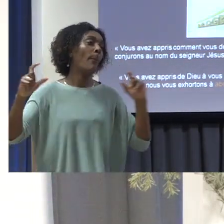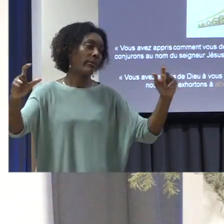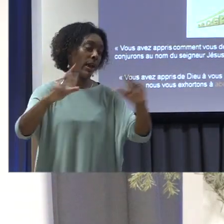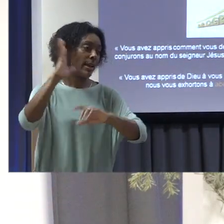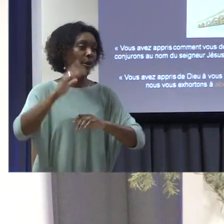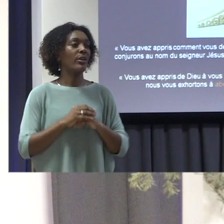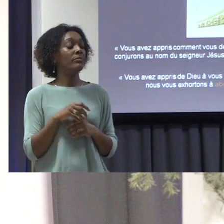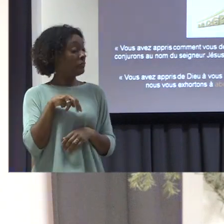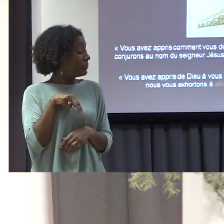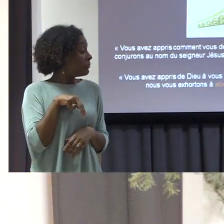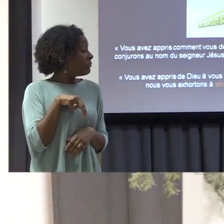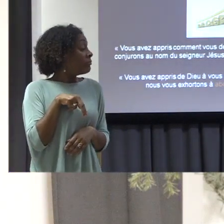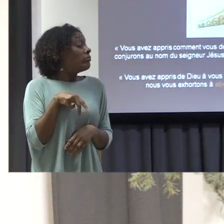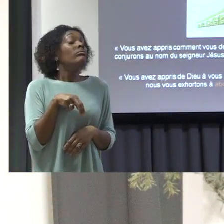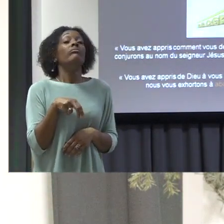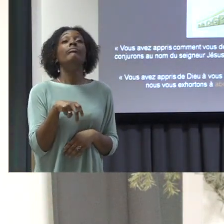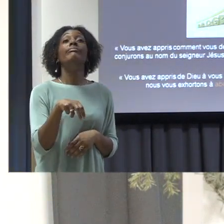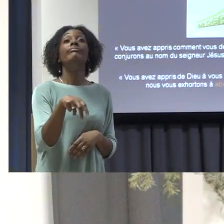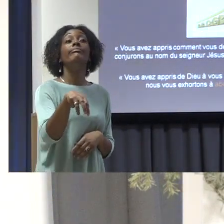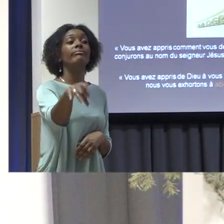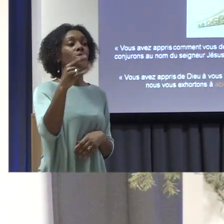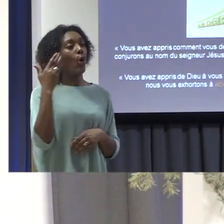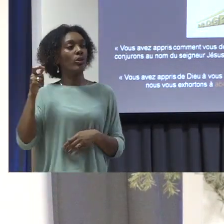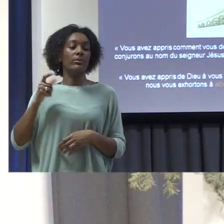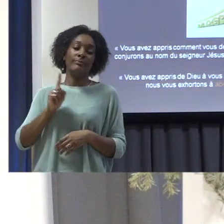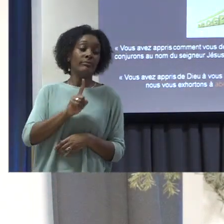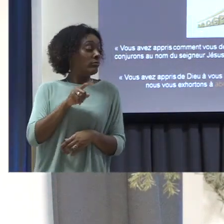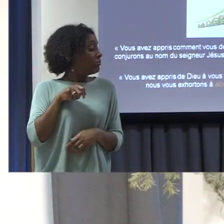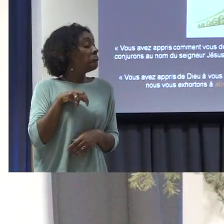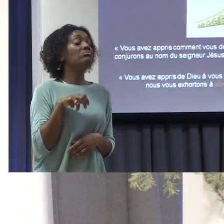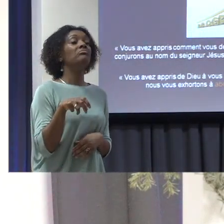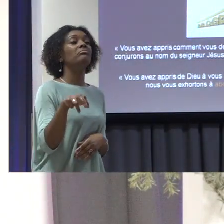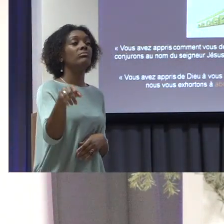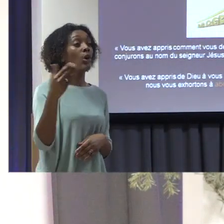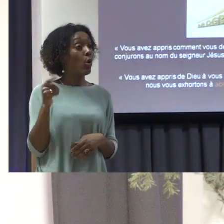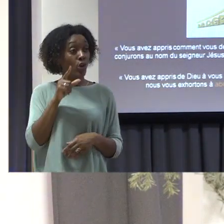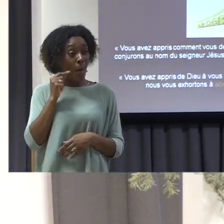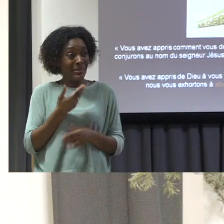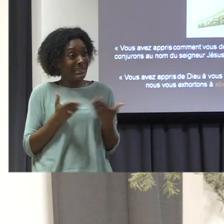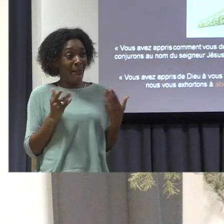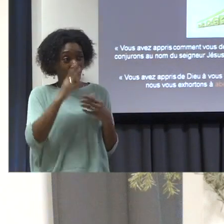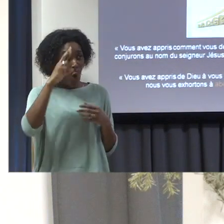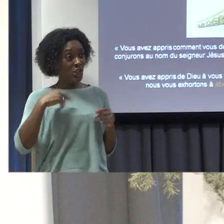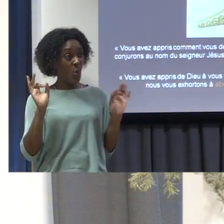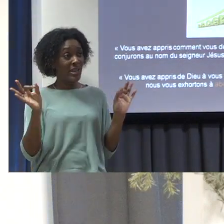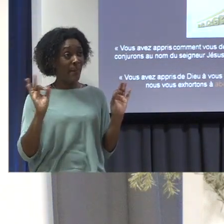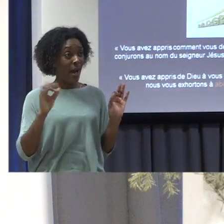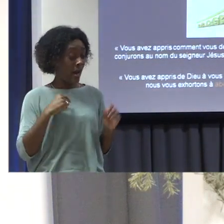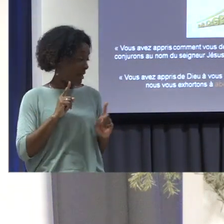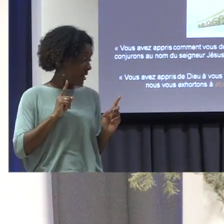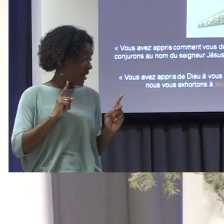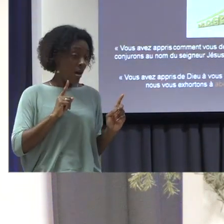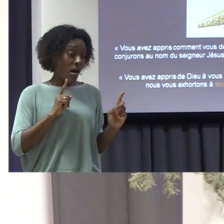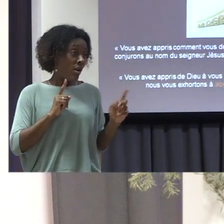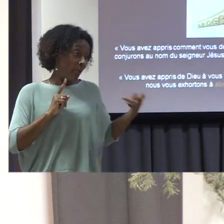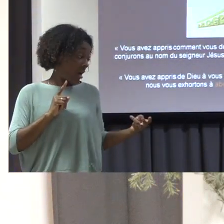Mais vous voyez bien que dans l'exemple de Jésus, il n'y a que celui qui n'était pas religieux qui a manifesté réellement